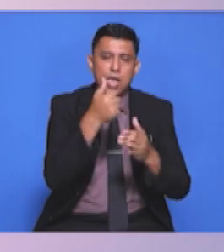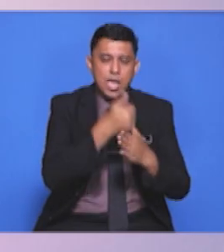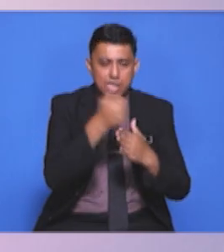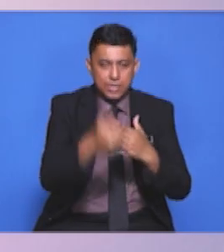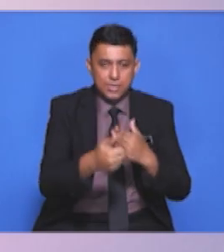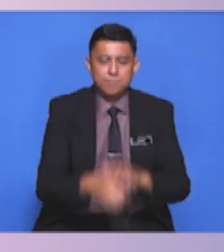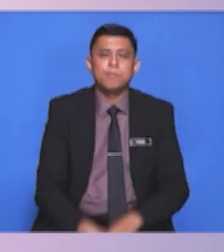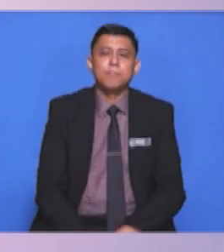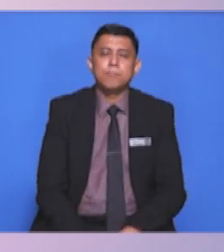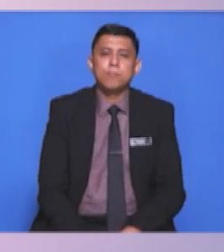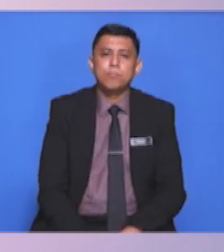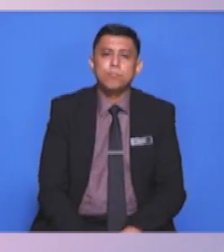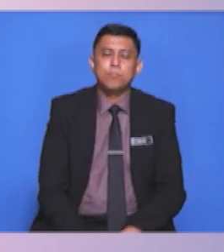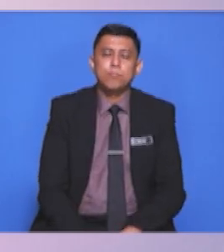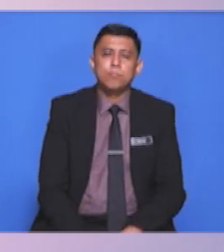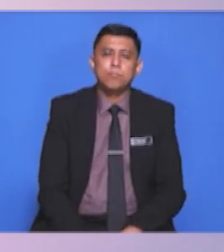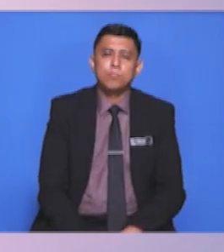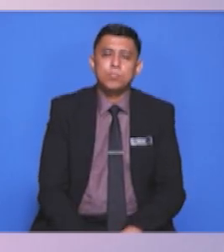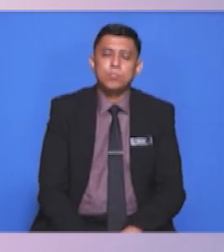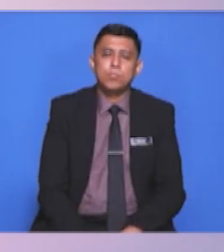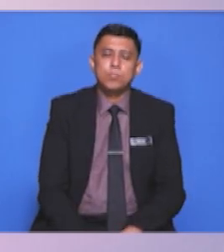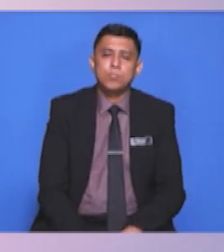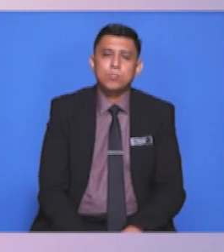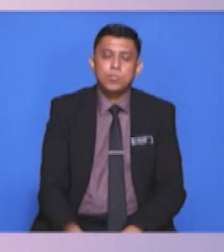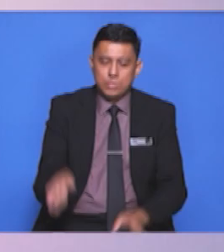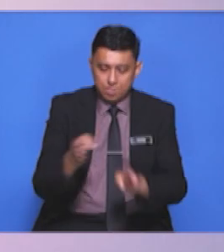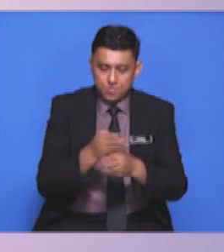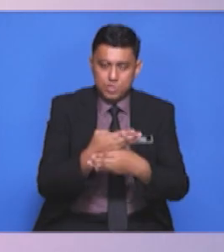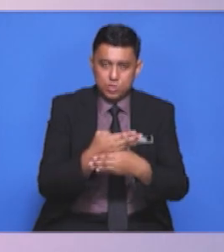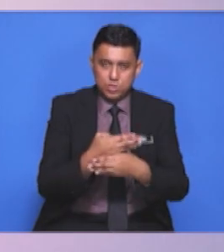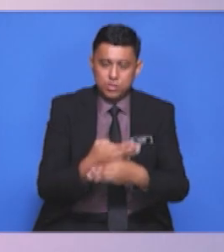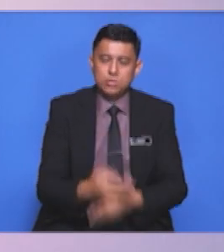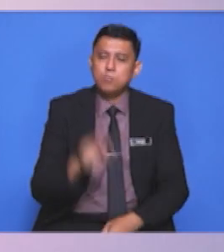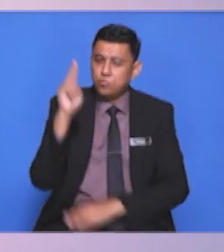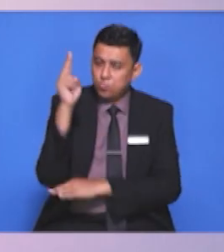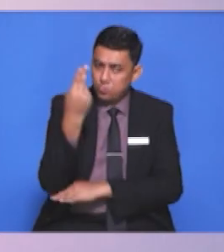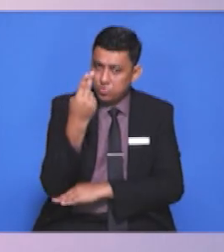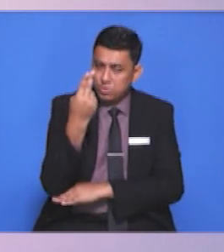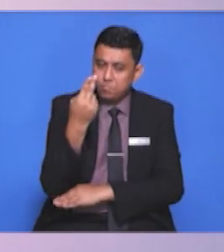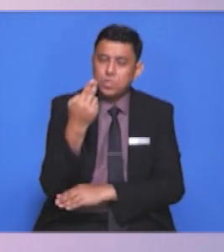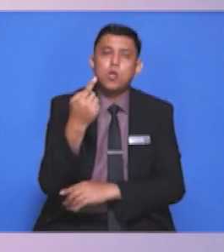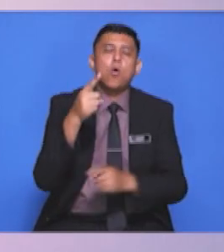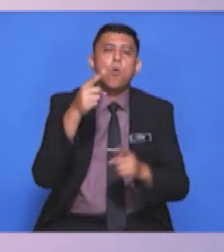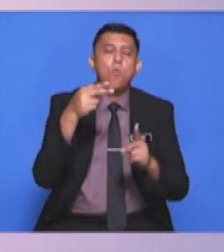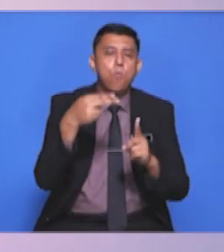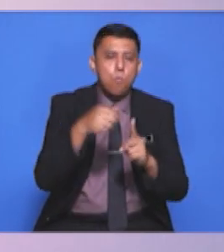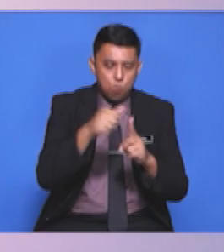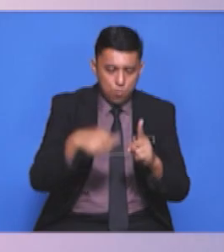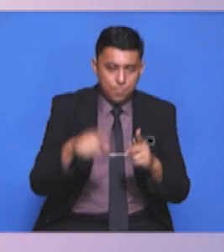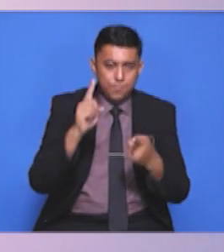lagi cek ulang untuk akronim yang terbentuk hanya klub pertama